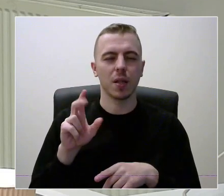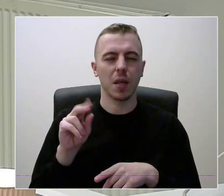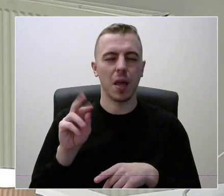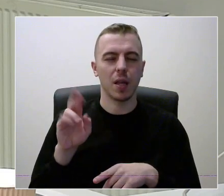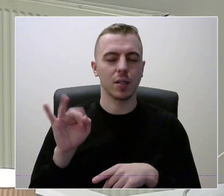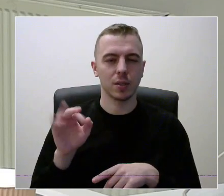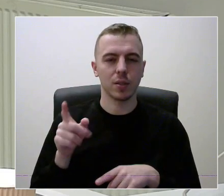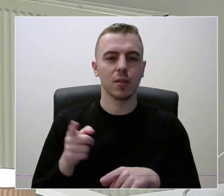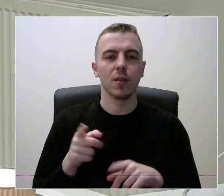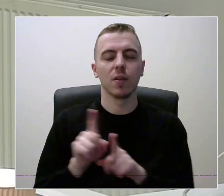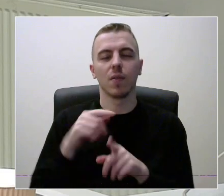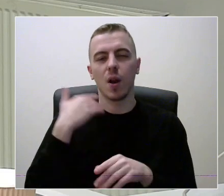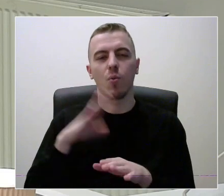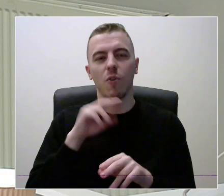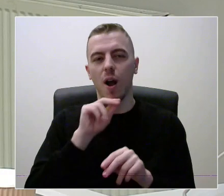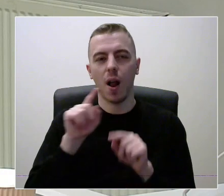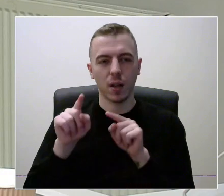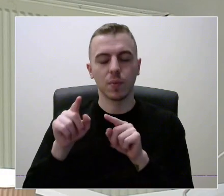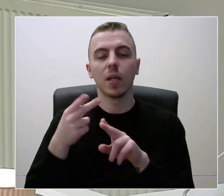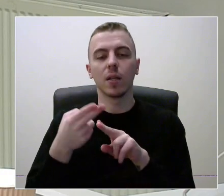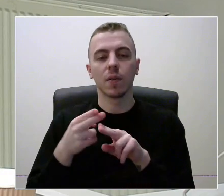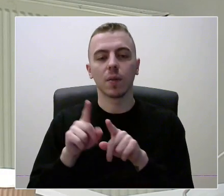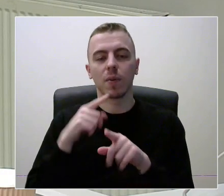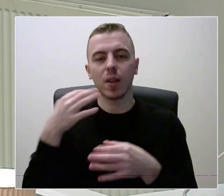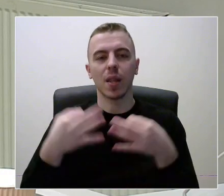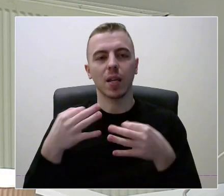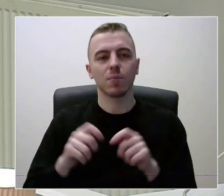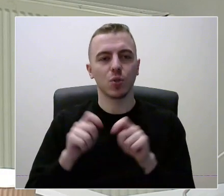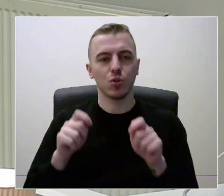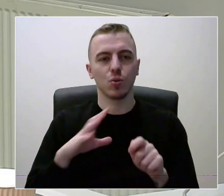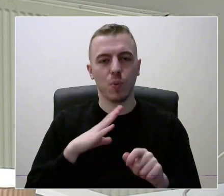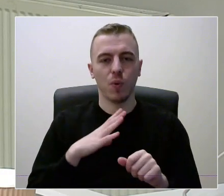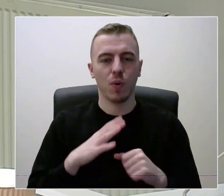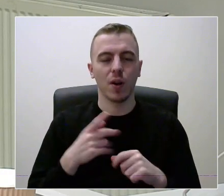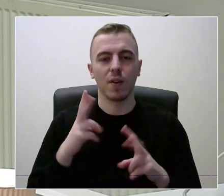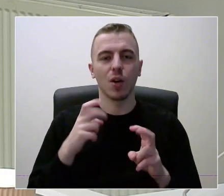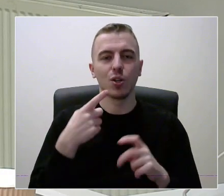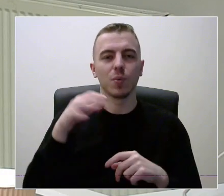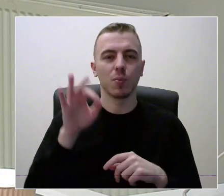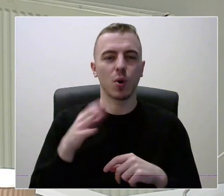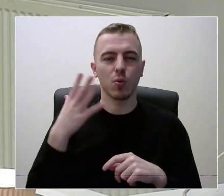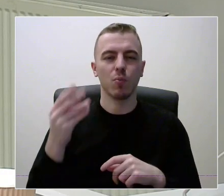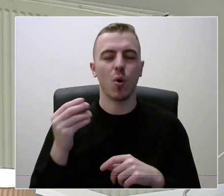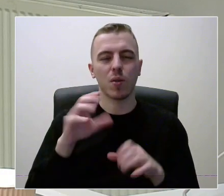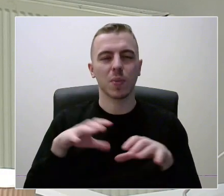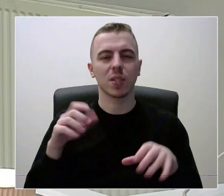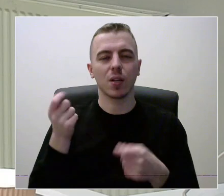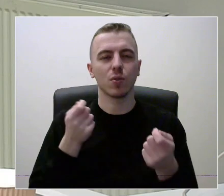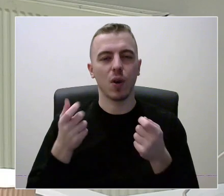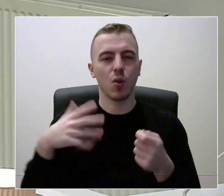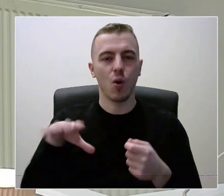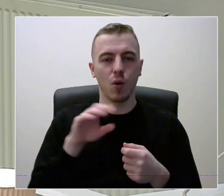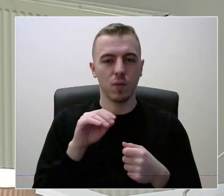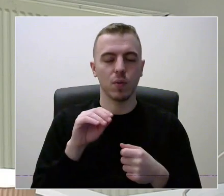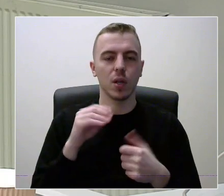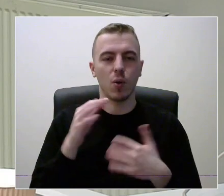vėliau ir kaltinimai bei pradėtas teisminis procesas. Kitaip tariant, 100% jūsų paskirtų administracijos vadovų sulaukia STT